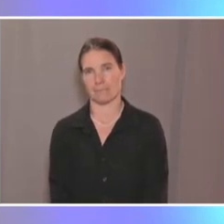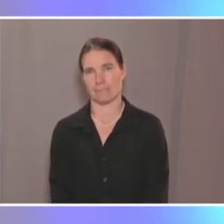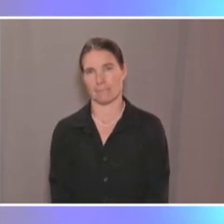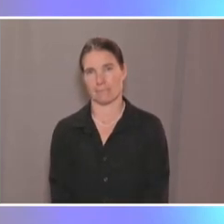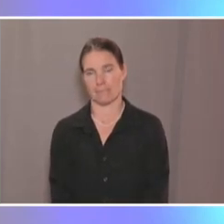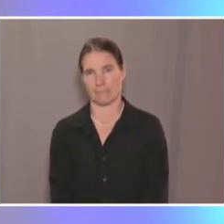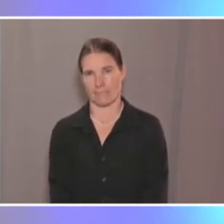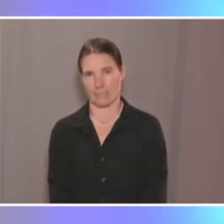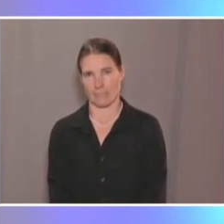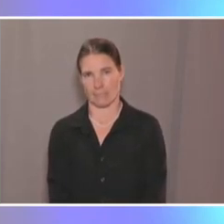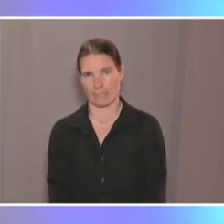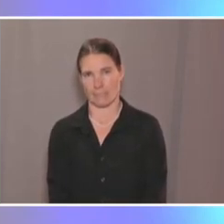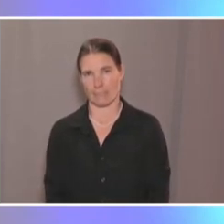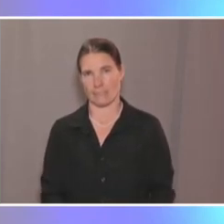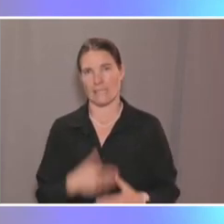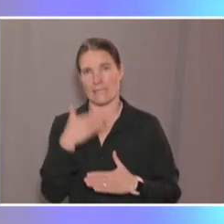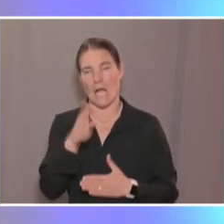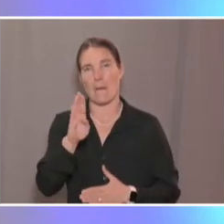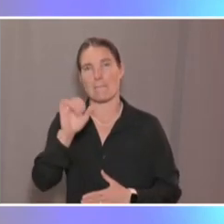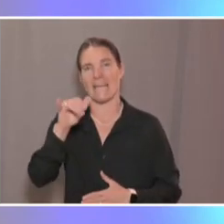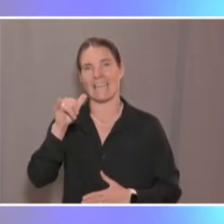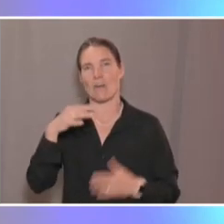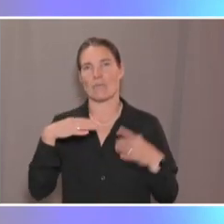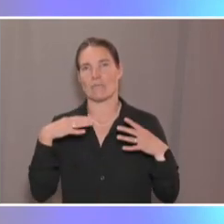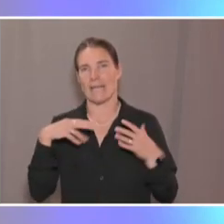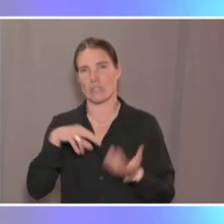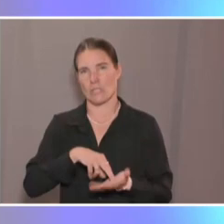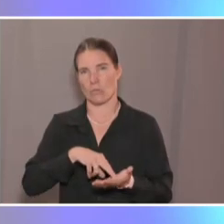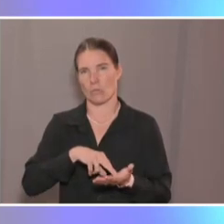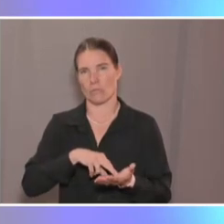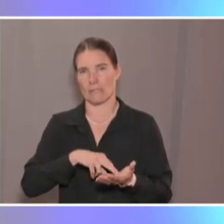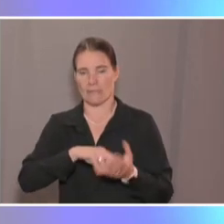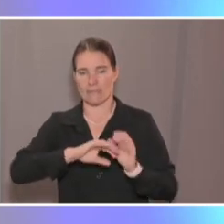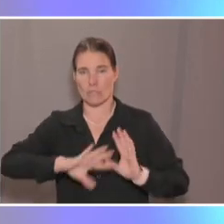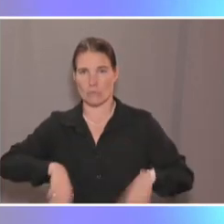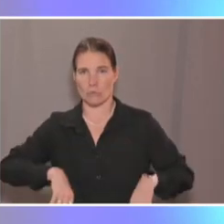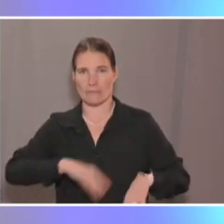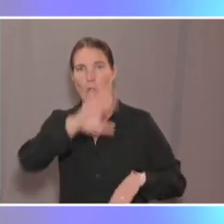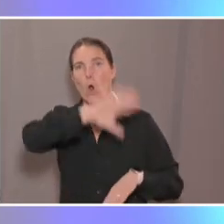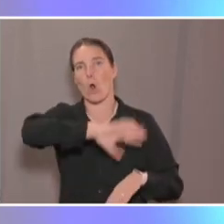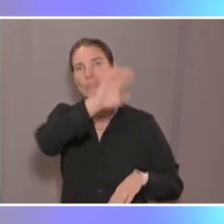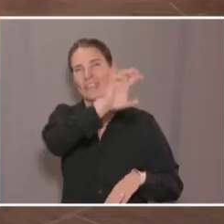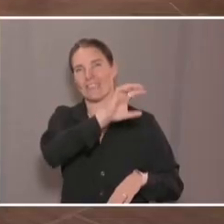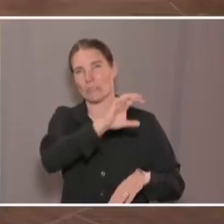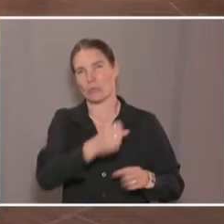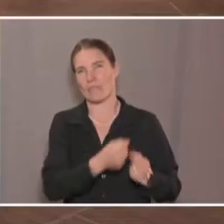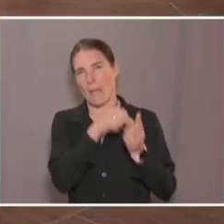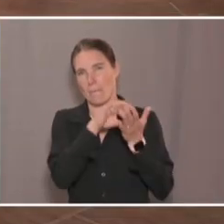spüren. Erst nach Beyers Freistellung verschwand der Ostkundeschwerpunkt aus dem Flensburger Curriculum.